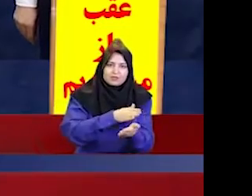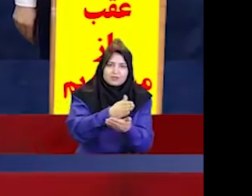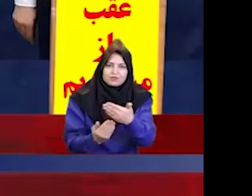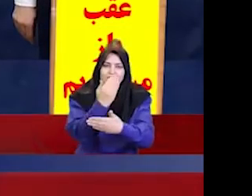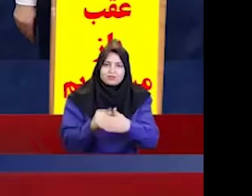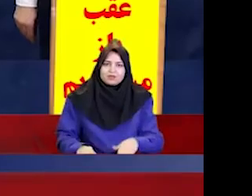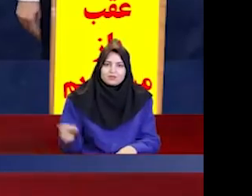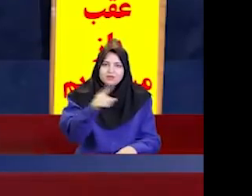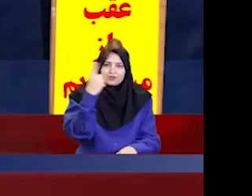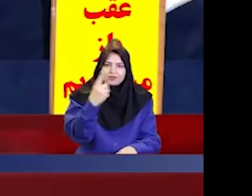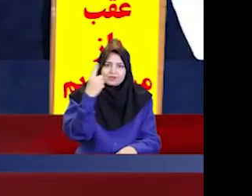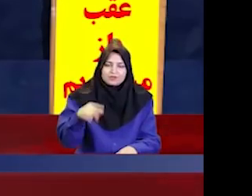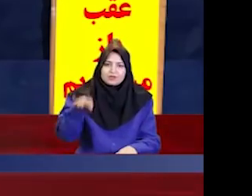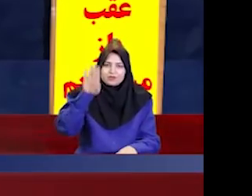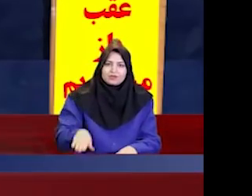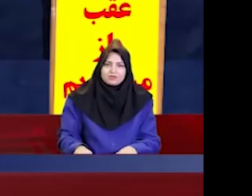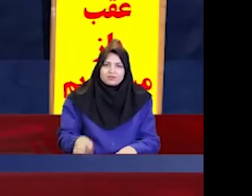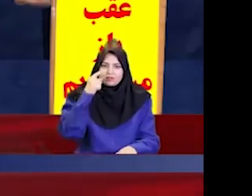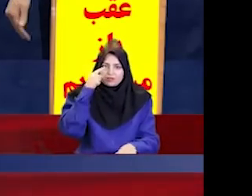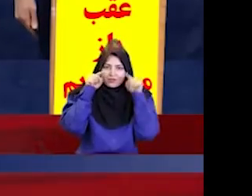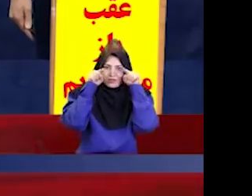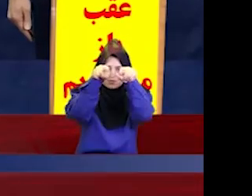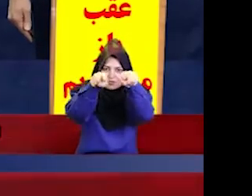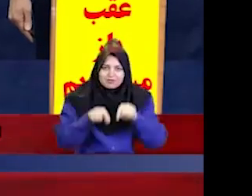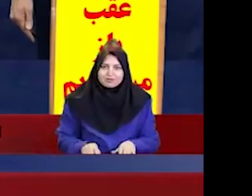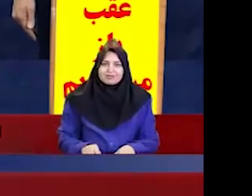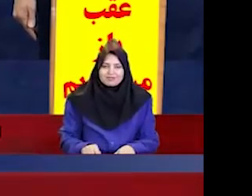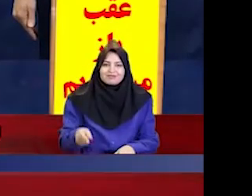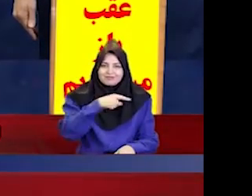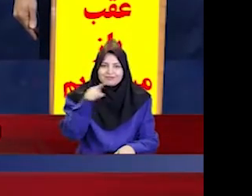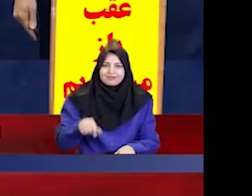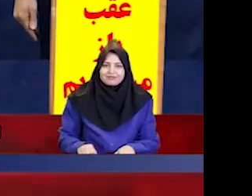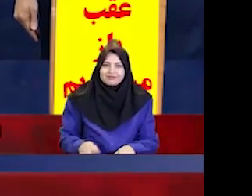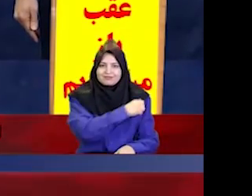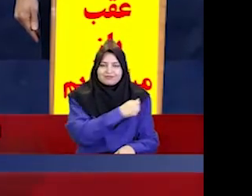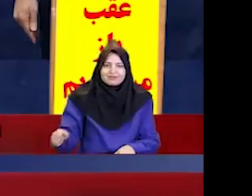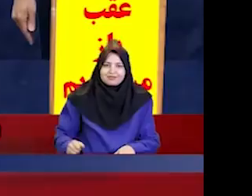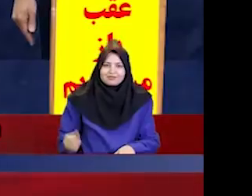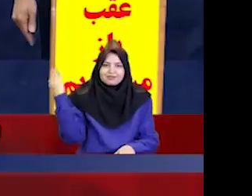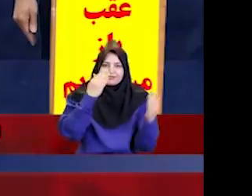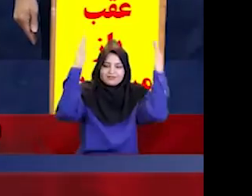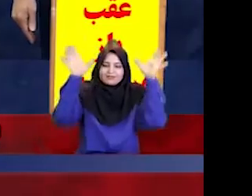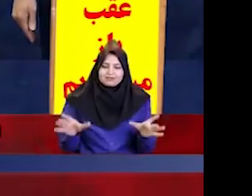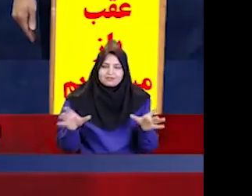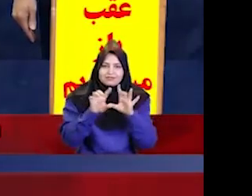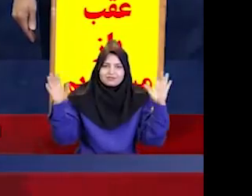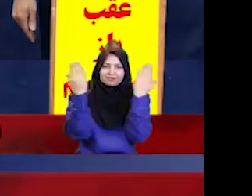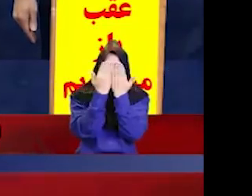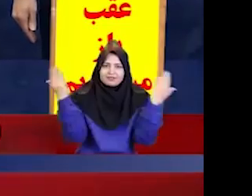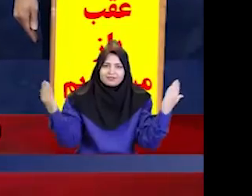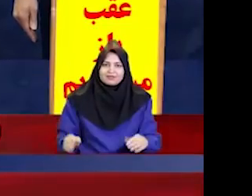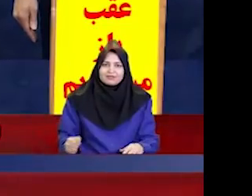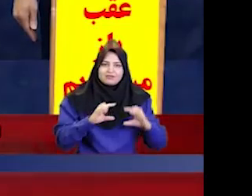افتاده نزدیک شویم و هچه و خار دشمنان را در چشمشان فرو کنیم و پشت